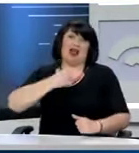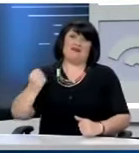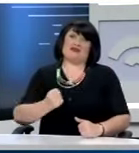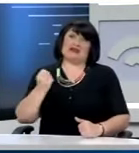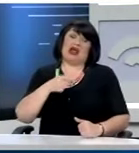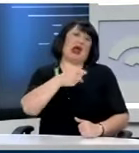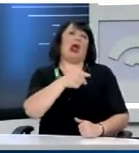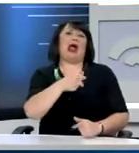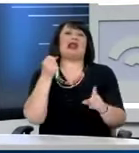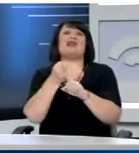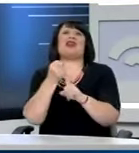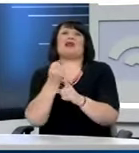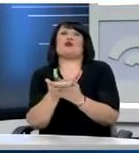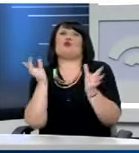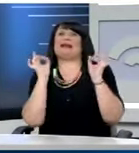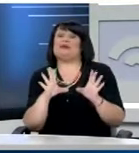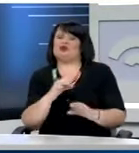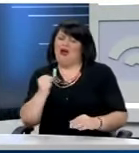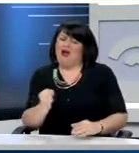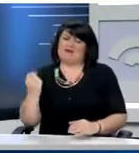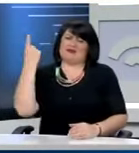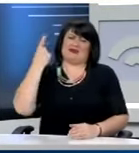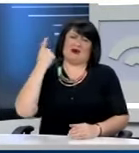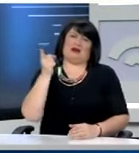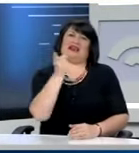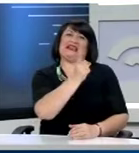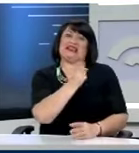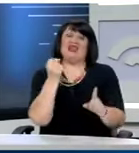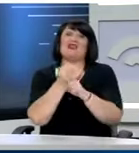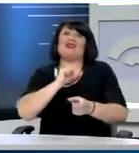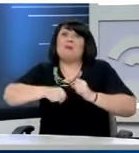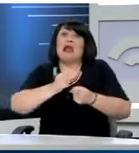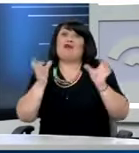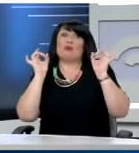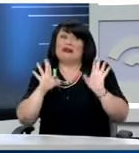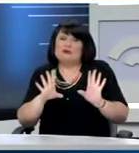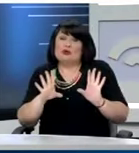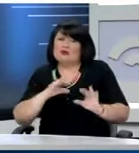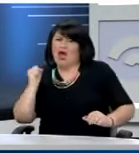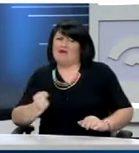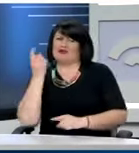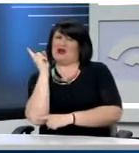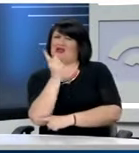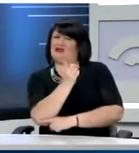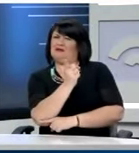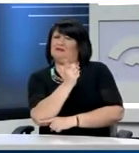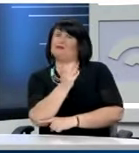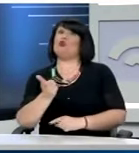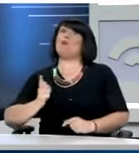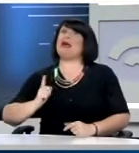ότι δεν διεκδικούμε καν, αν συνειδητοποιήσει ότι δεν παλεύουμε καν για να επιβεβαιώσουμε τις προσδοκίες